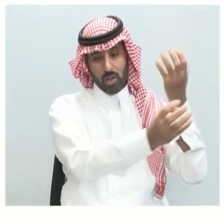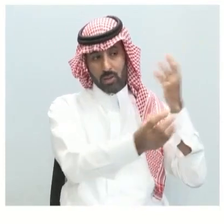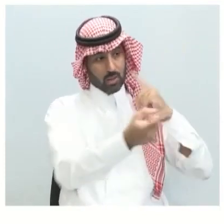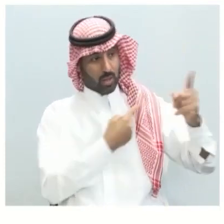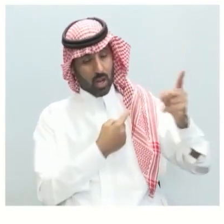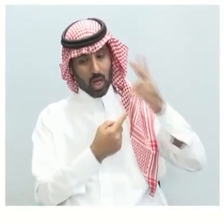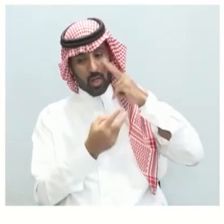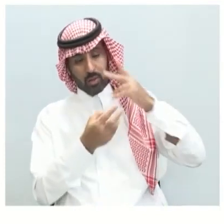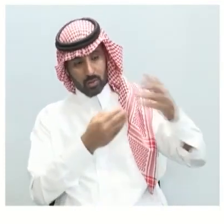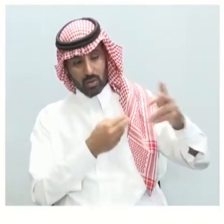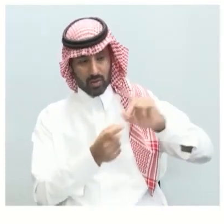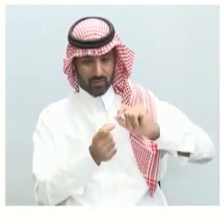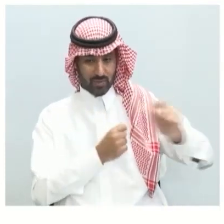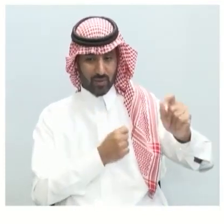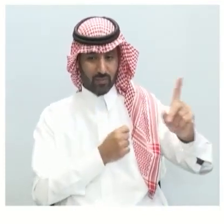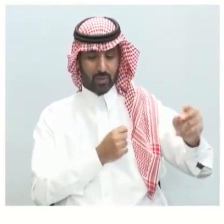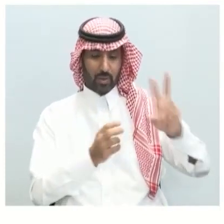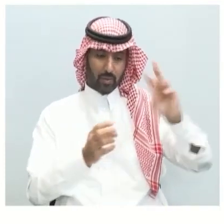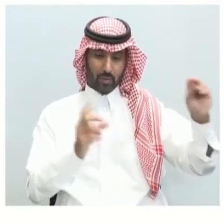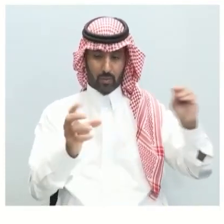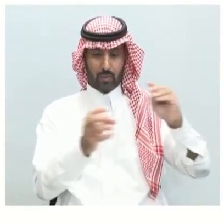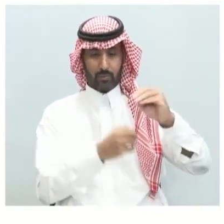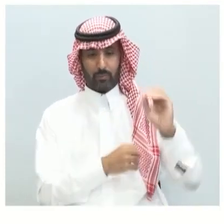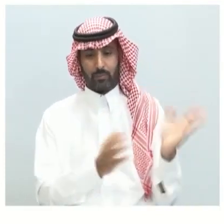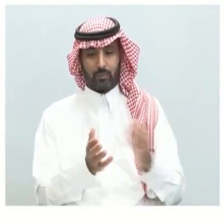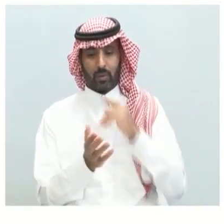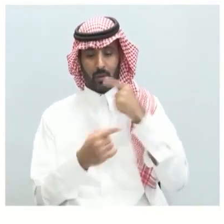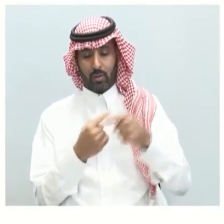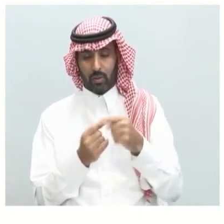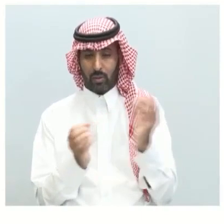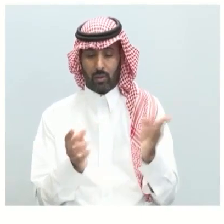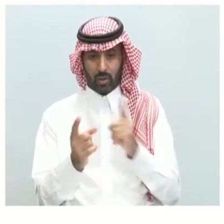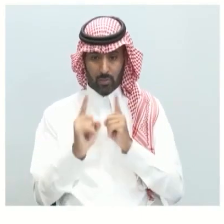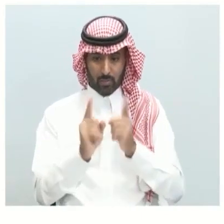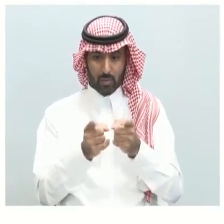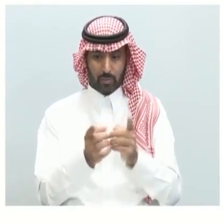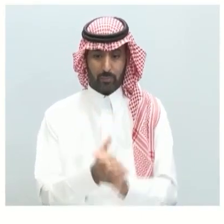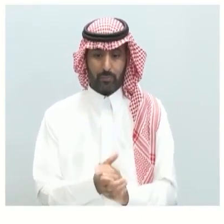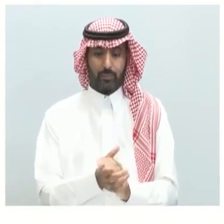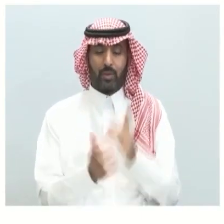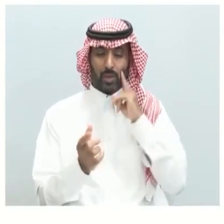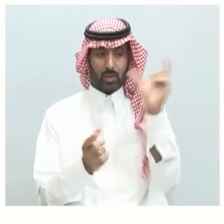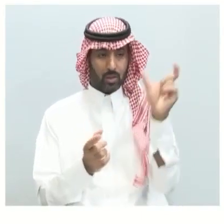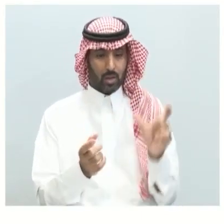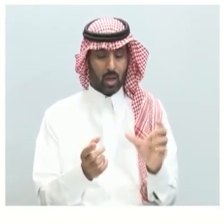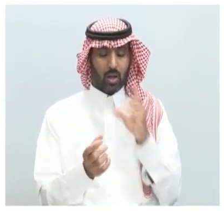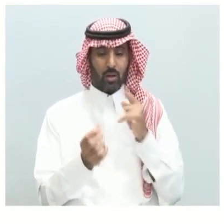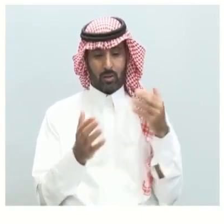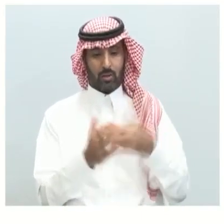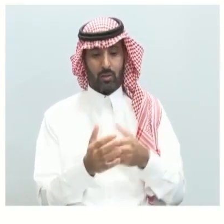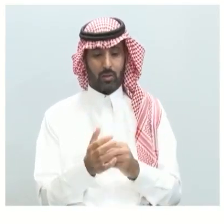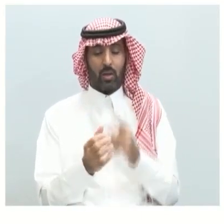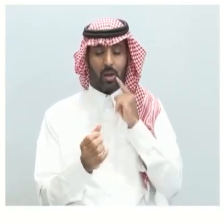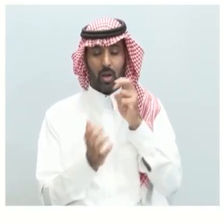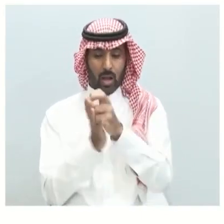تتناسب تناسب مناسب بينها وبين المجرات الاخرى ويكون هذا التناسب طردي مفرداتنا الجديده وصلنا فيها